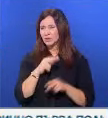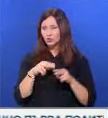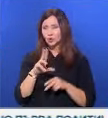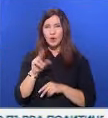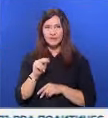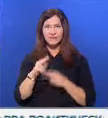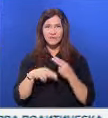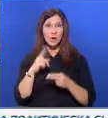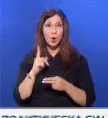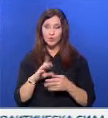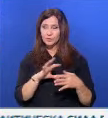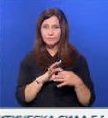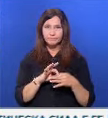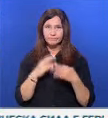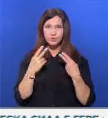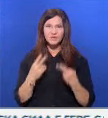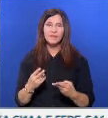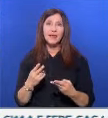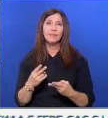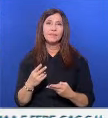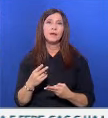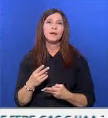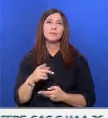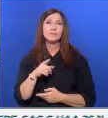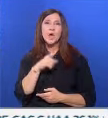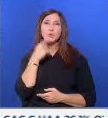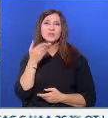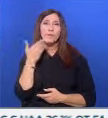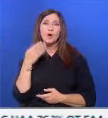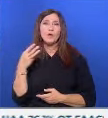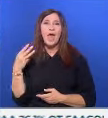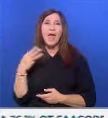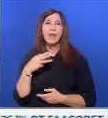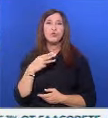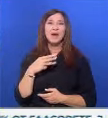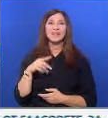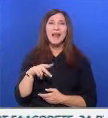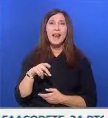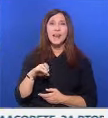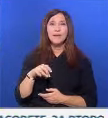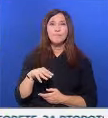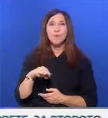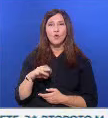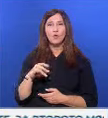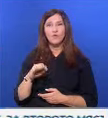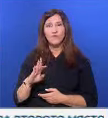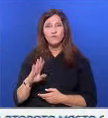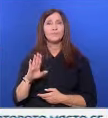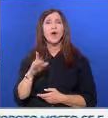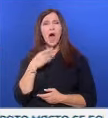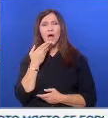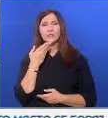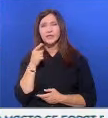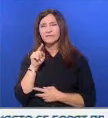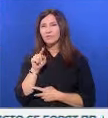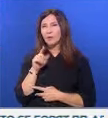филмът, който е посветен на руският поет Едуард Лимонов, всъщност разказва